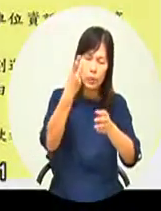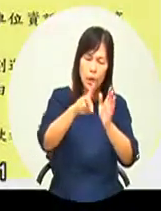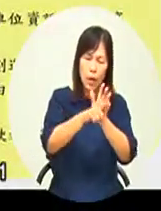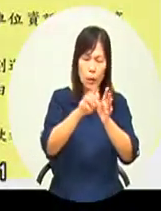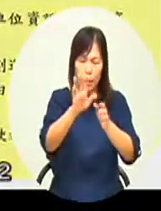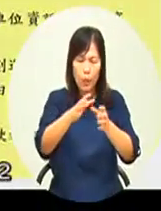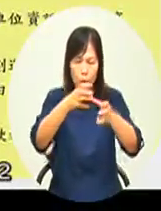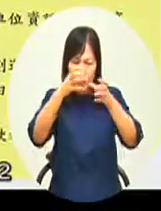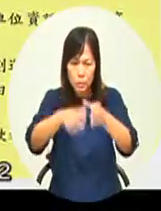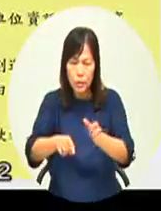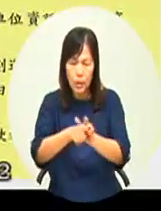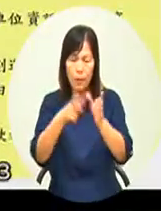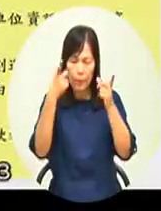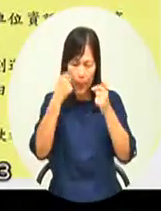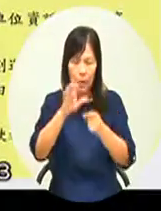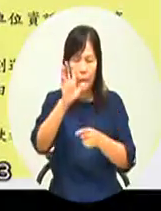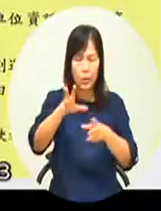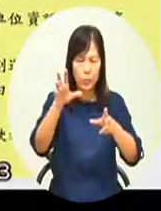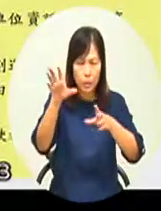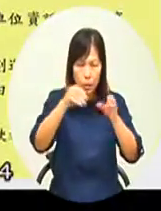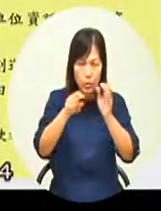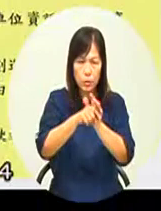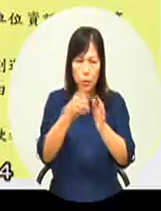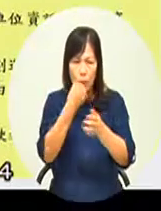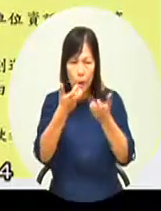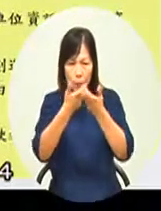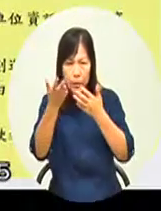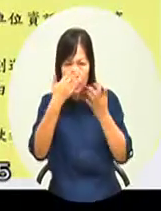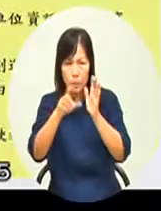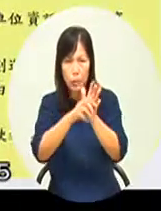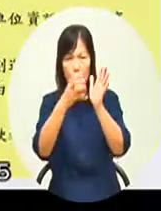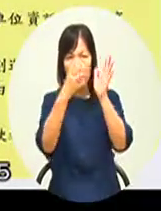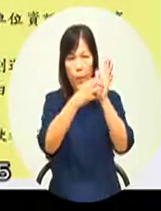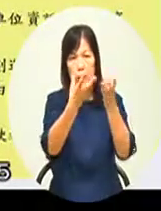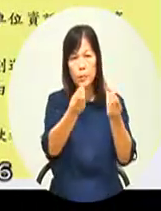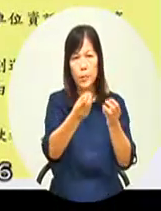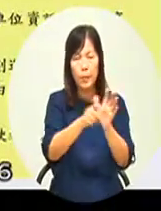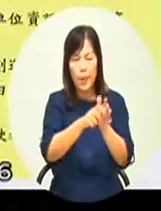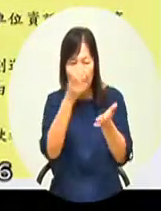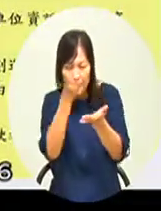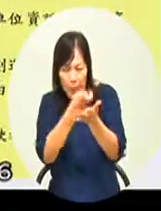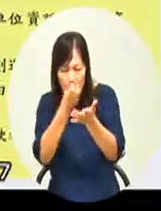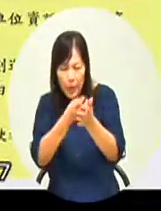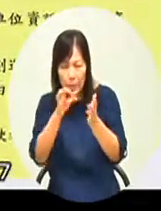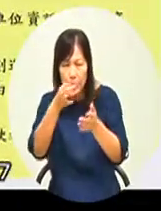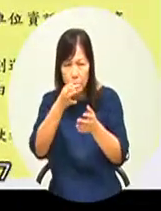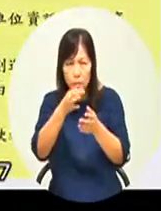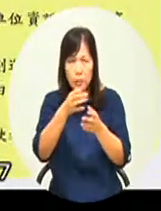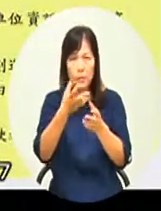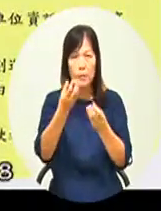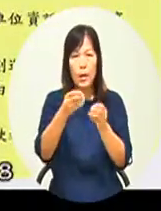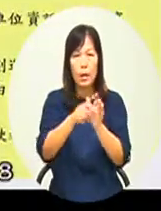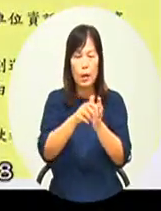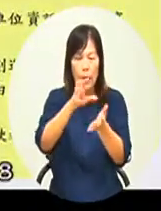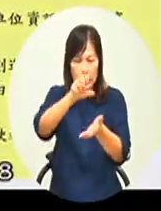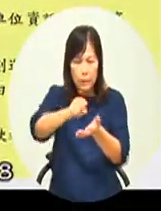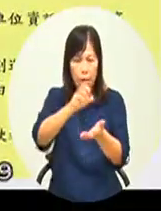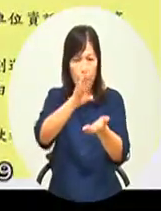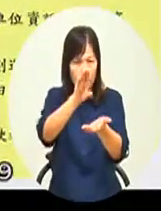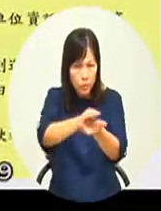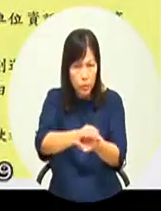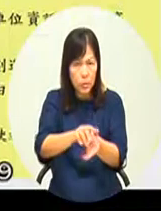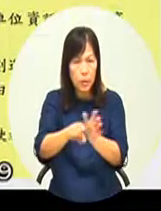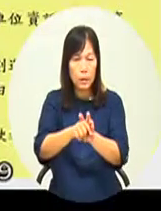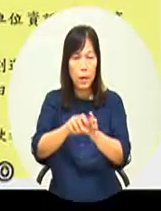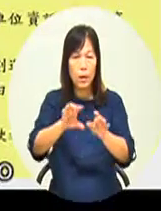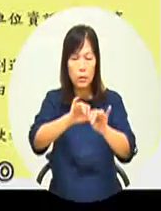已建置的资讯可变标志，那第三个是未严谨评估所经费还有掌握停车场上土